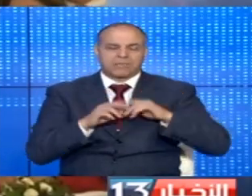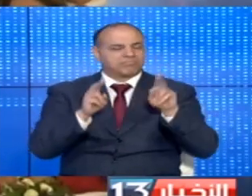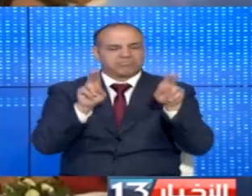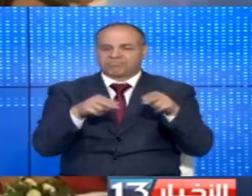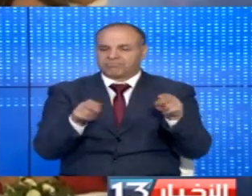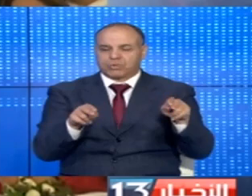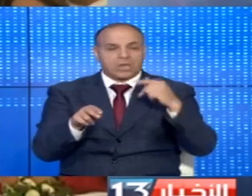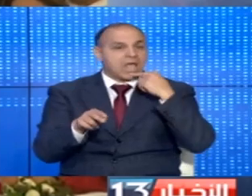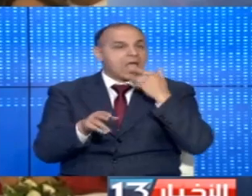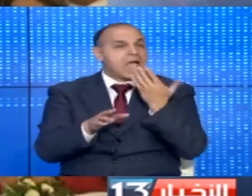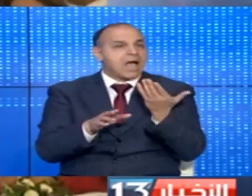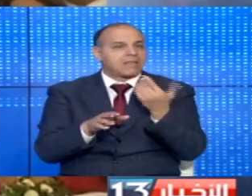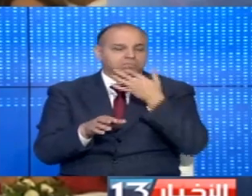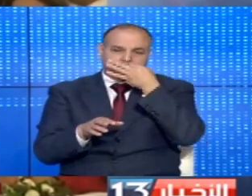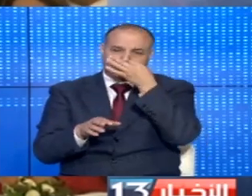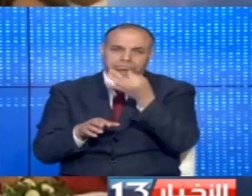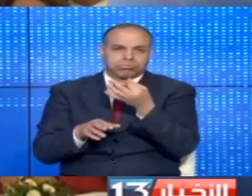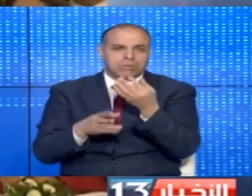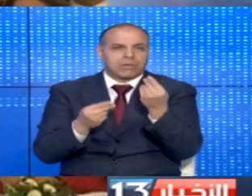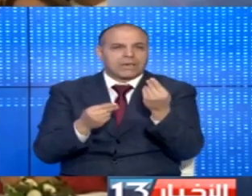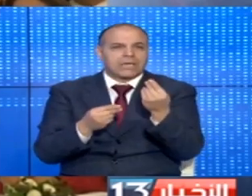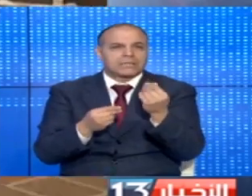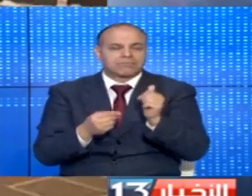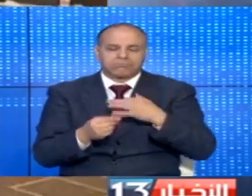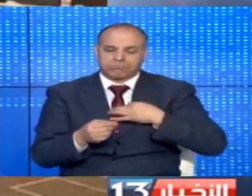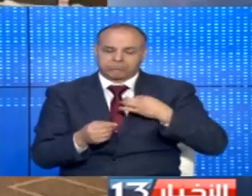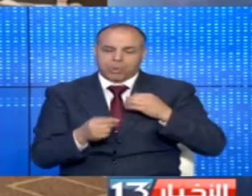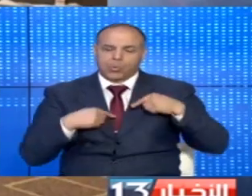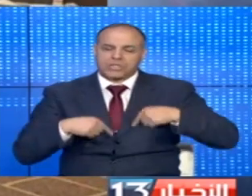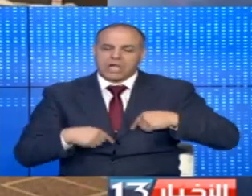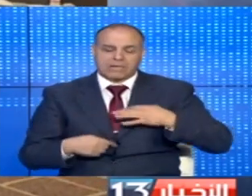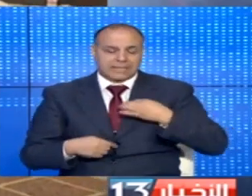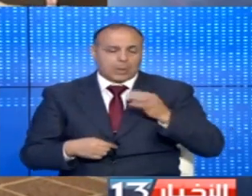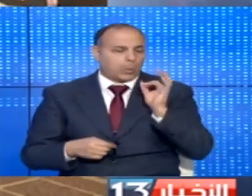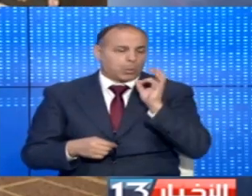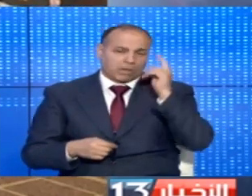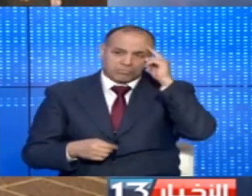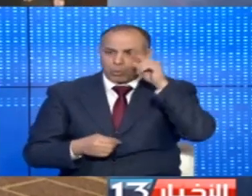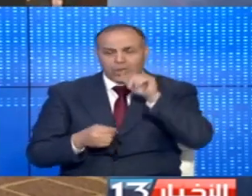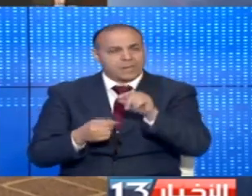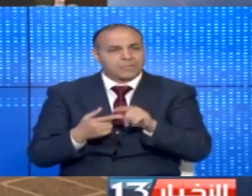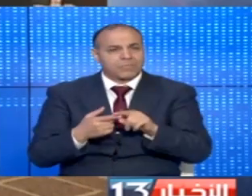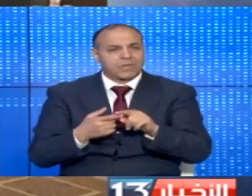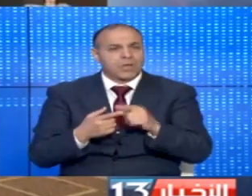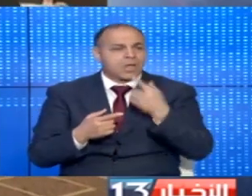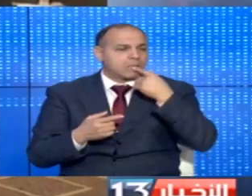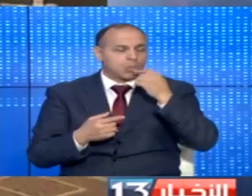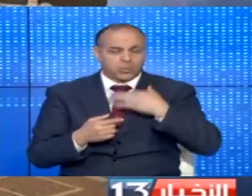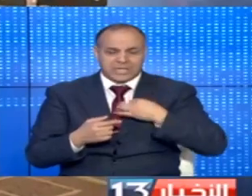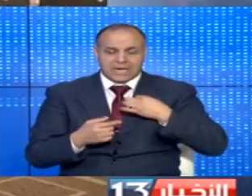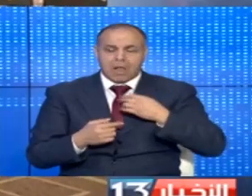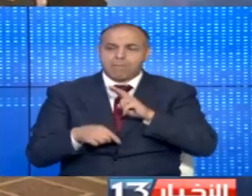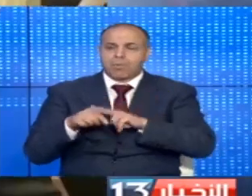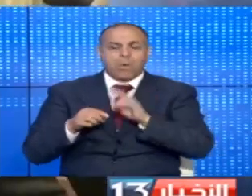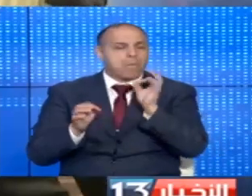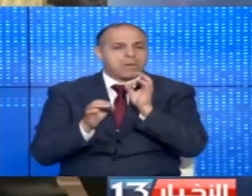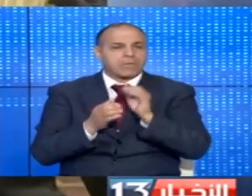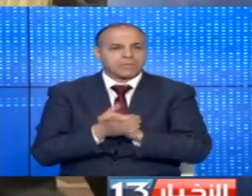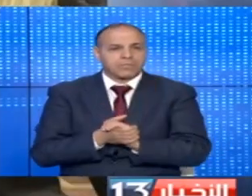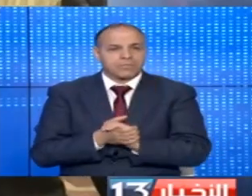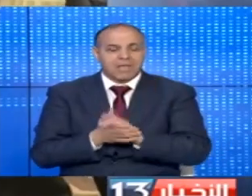على خلفيه ما اعتبره عدم استقلاليه معظم الوزراء المقترحين وعدم تحييد وزارات السياده